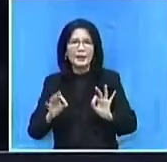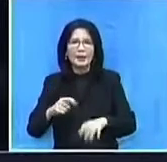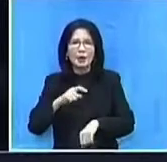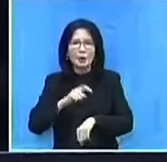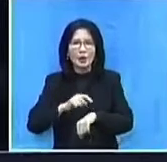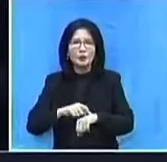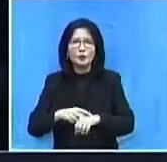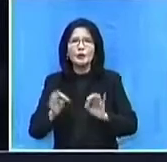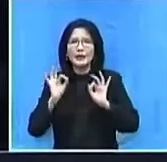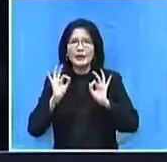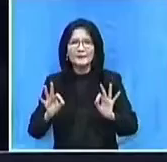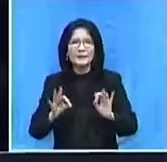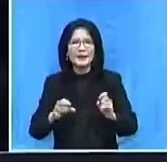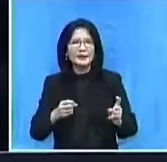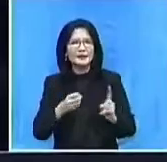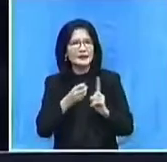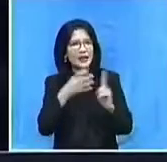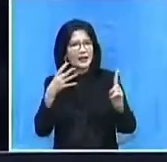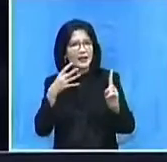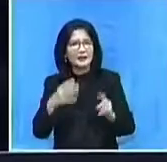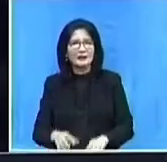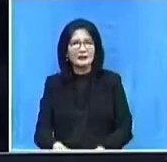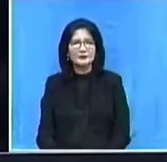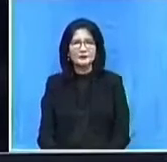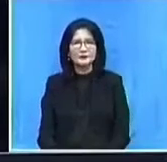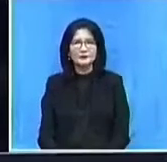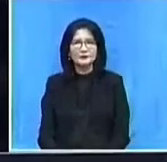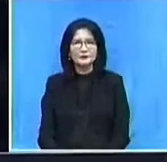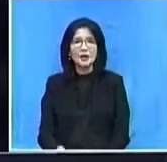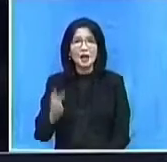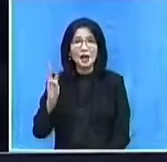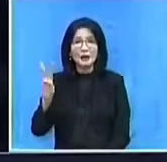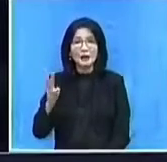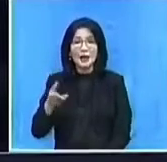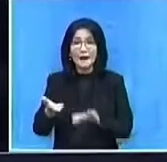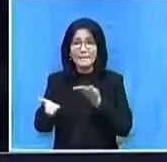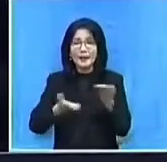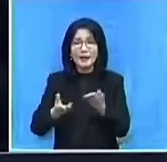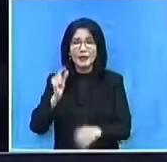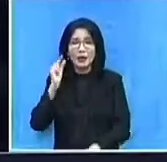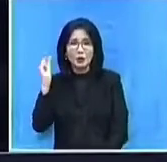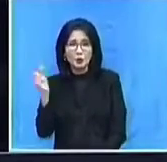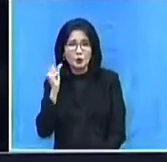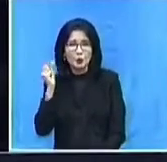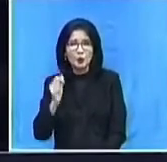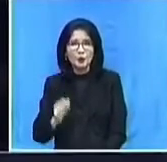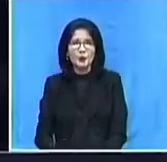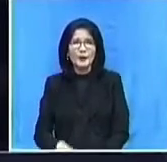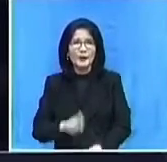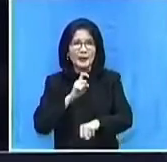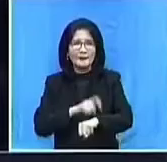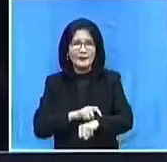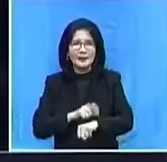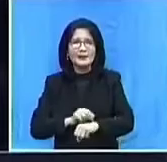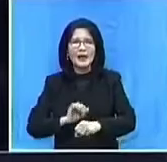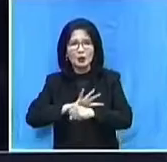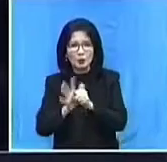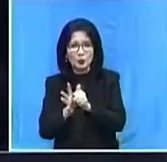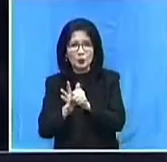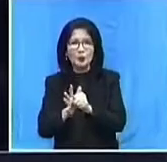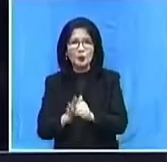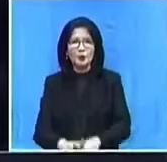guna dan tepat sasaran ketiga pelayanan publik pada masa pandemic covert